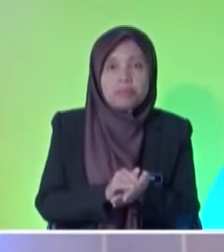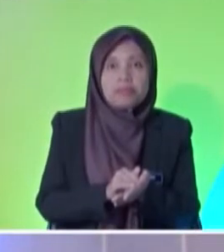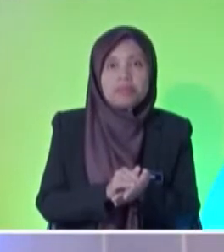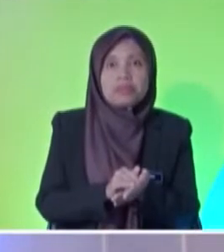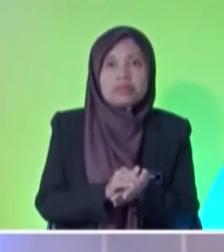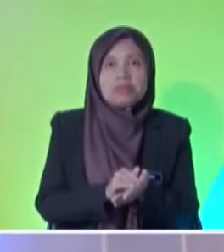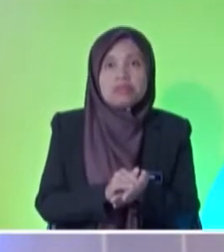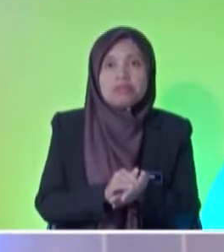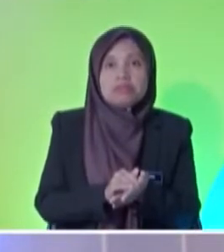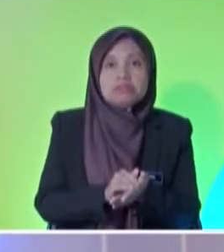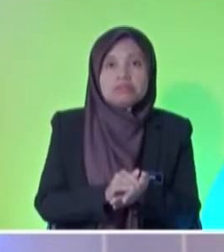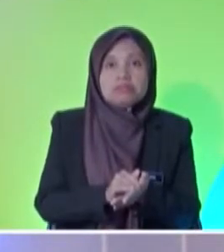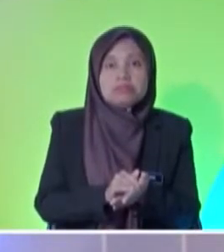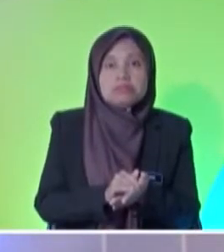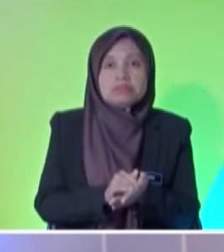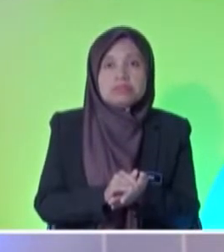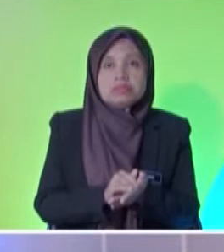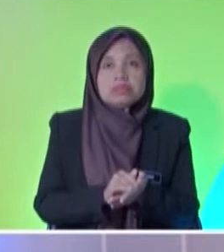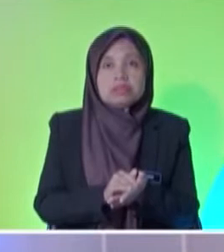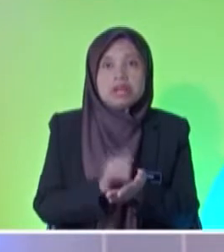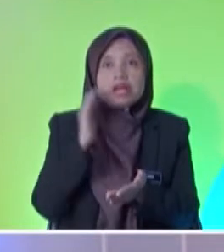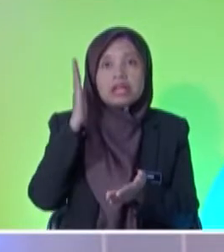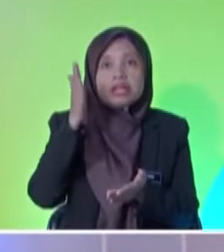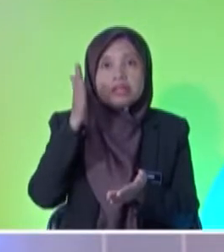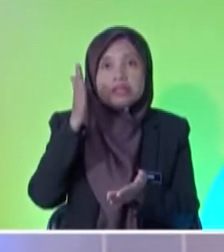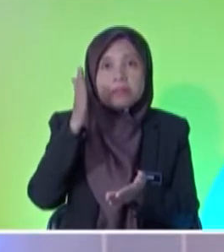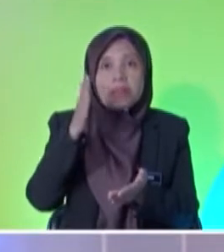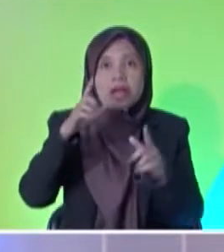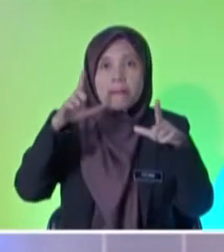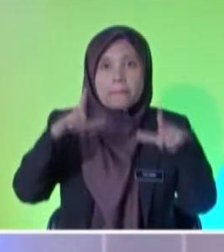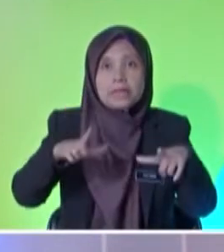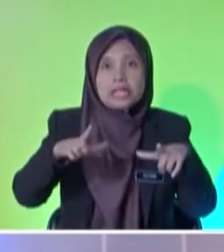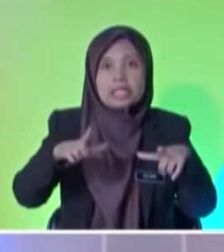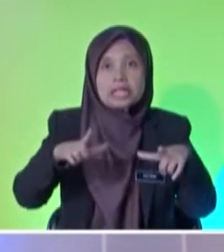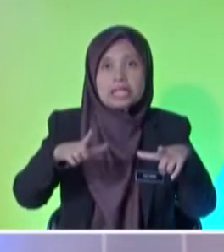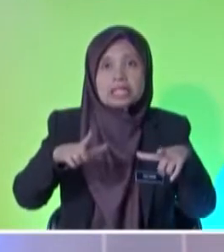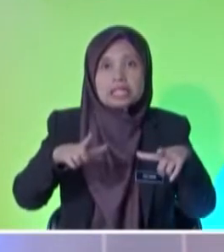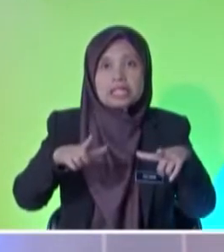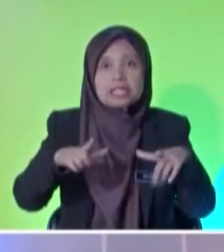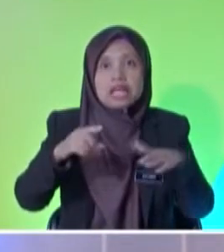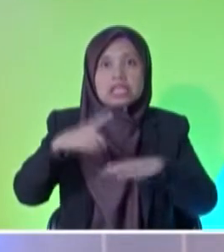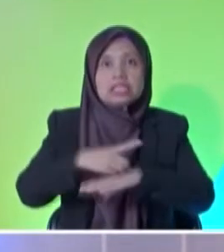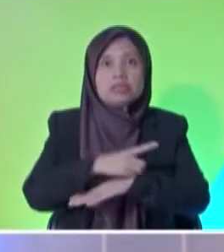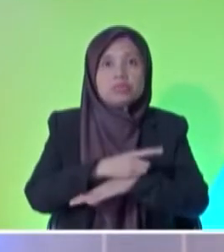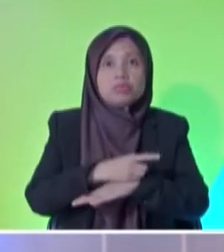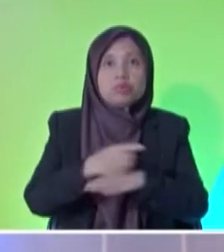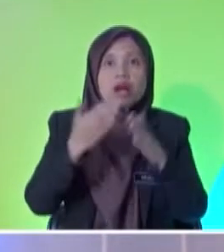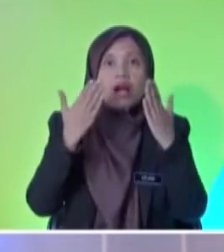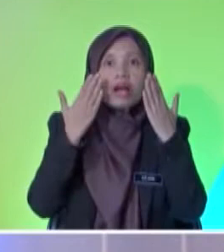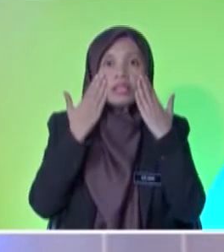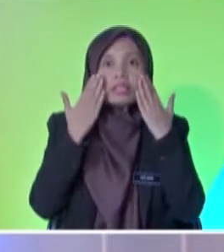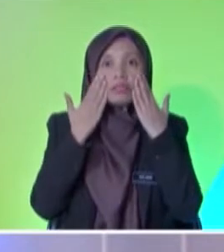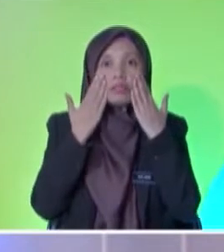bermula ialah apabila Abah Farid akan meletakkan debu di mukanya dari atas